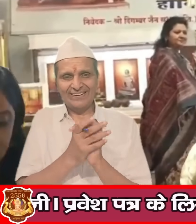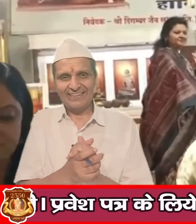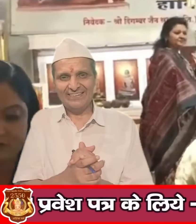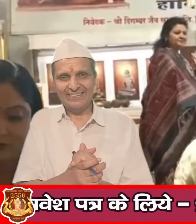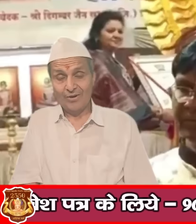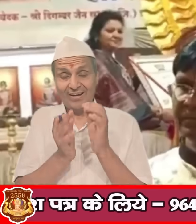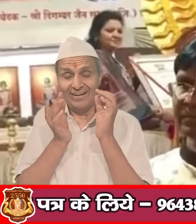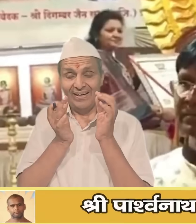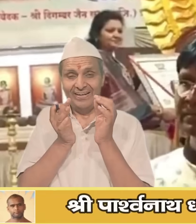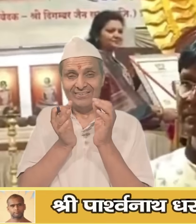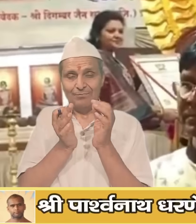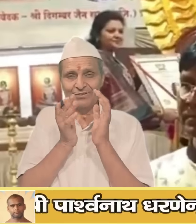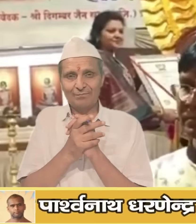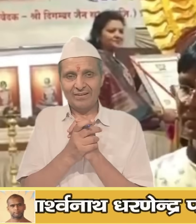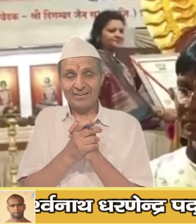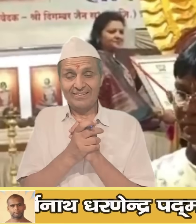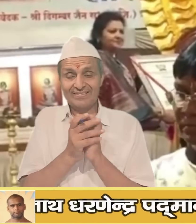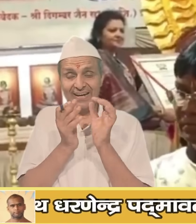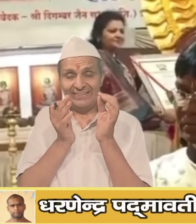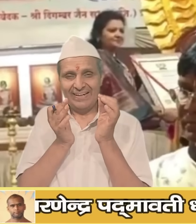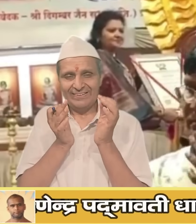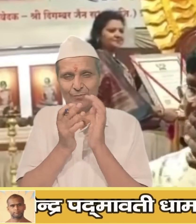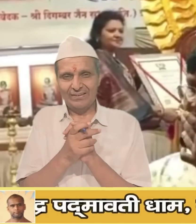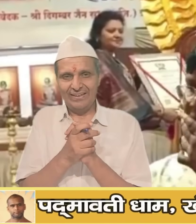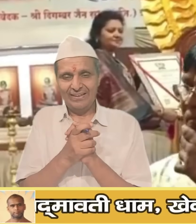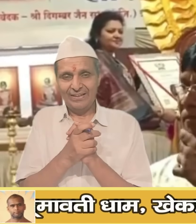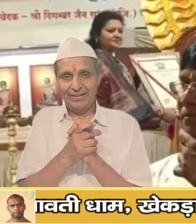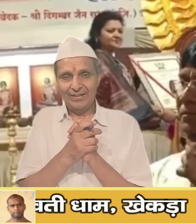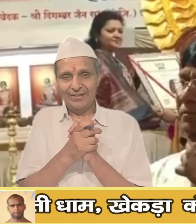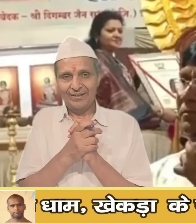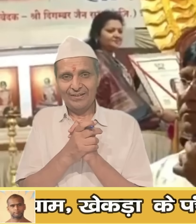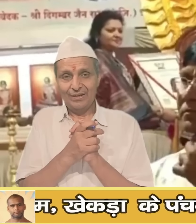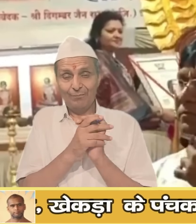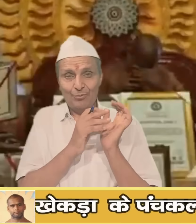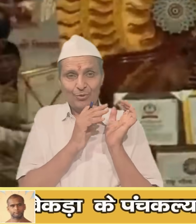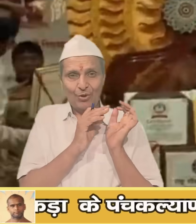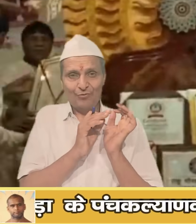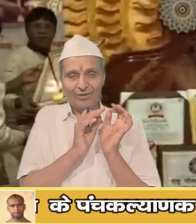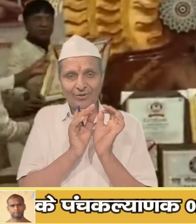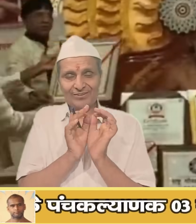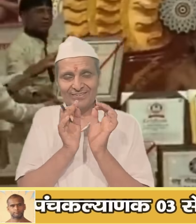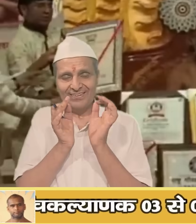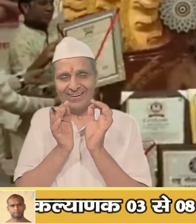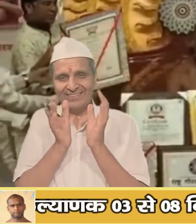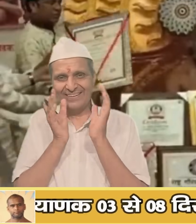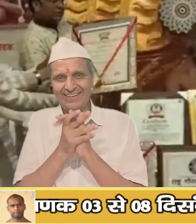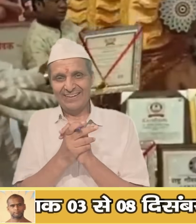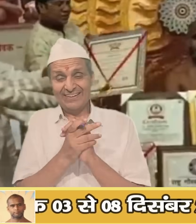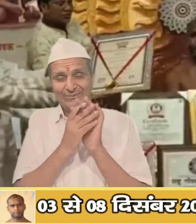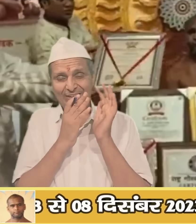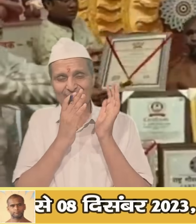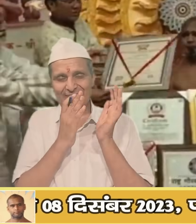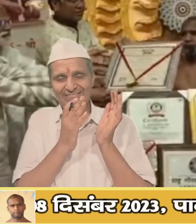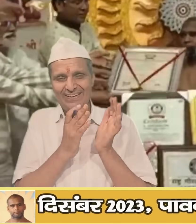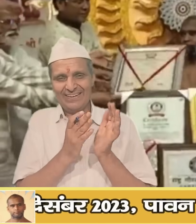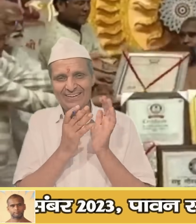की पहचान कराती है। और हाँ, इसी पुस्तक पर साहित्य रत्न की उपाधि दी बुक ऑफ वर्ल्ड रिकॉर्ड्स लंदन ने,